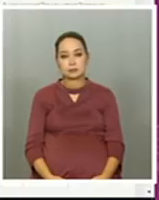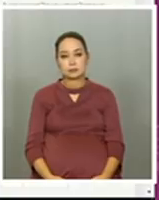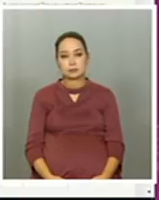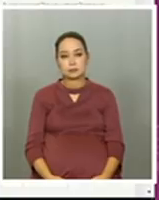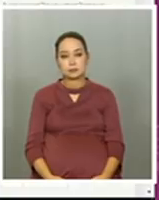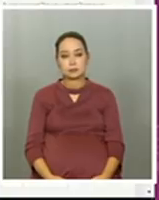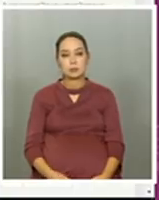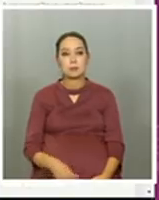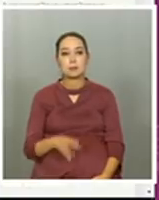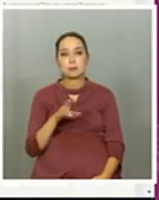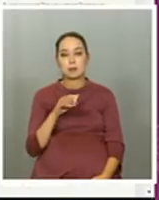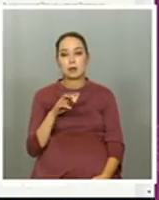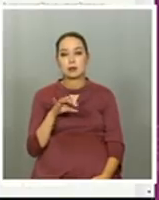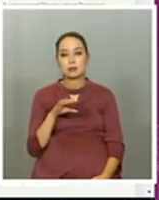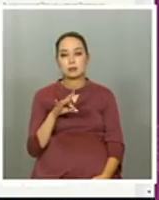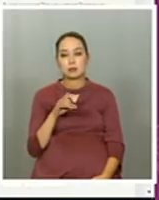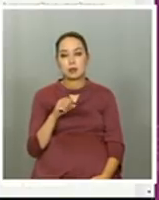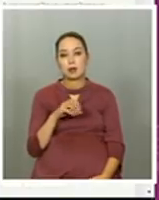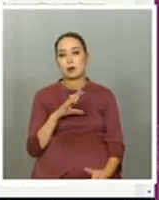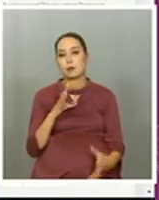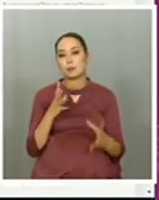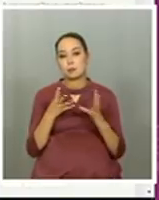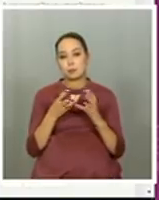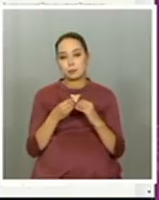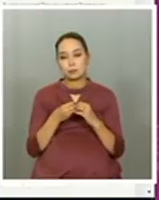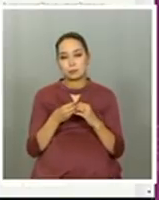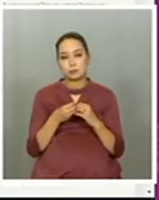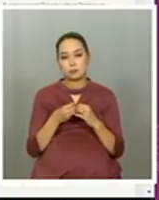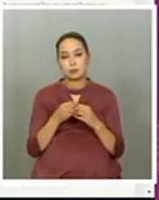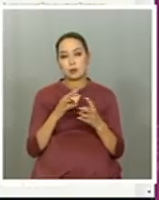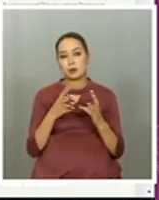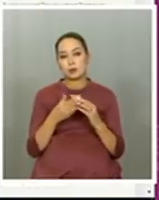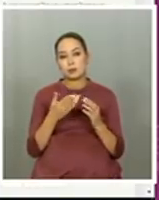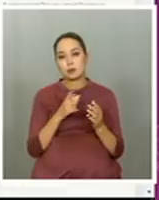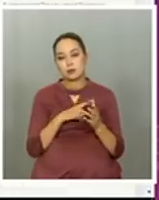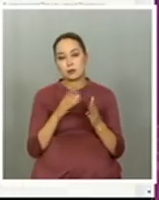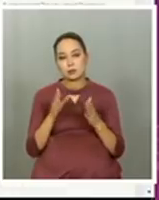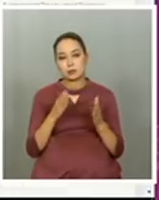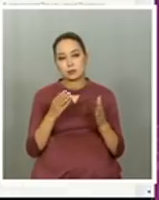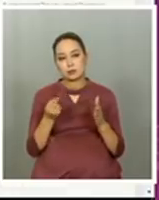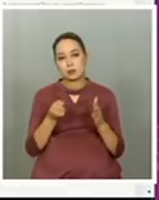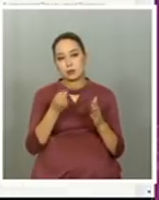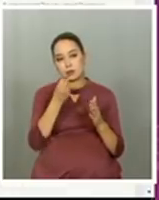палитра, компоненттер және компоненттердің қасиеттері терезелер орналасқан.